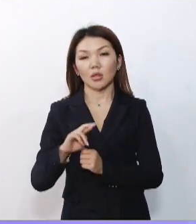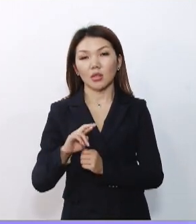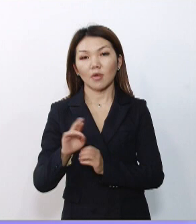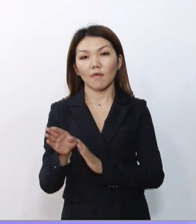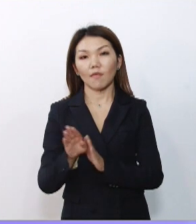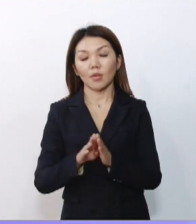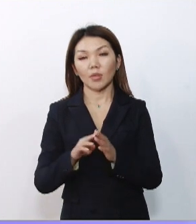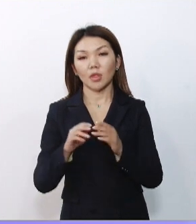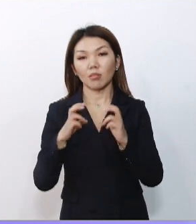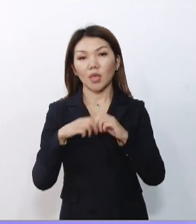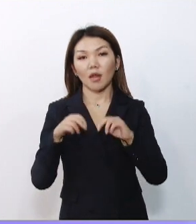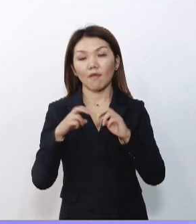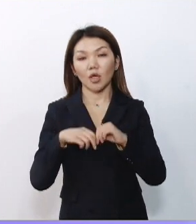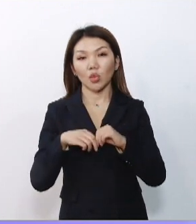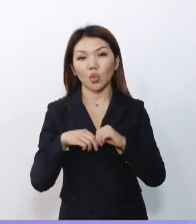Выполним проверку.